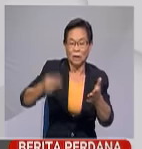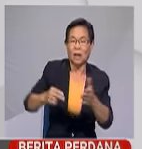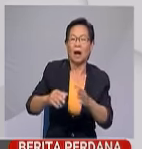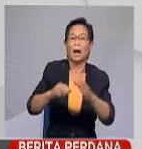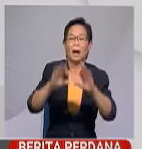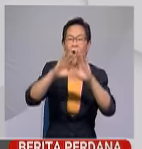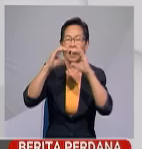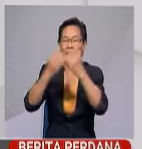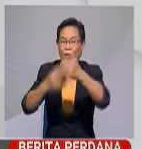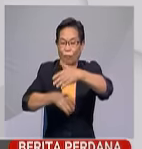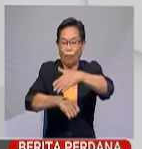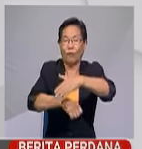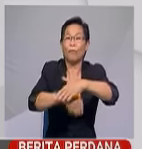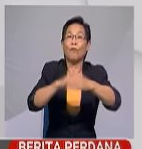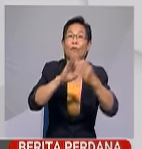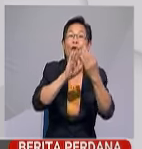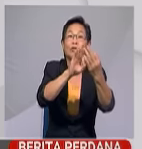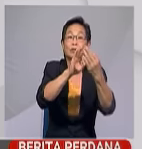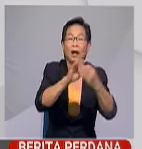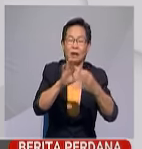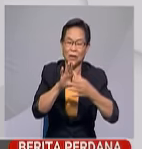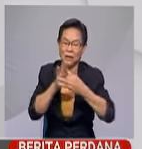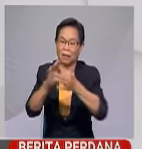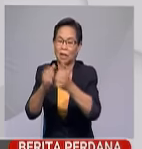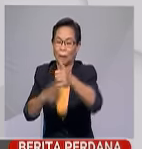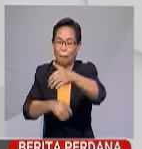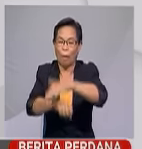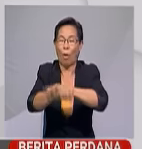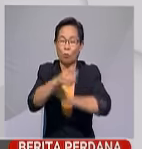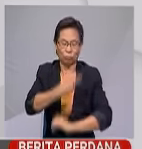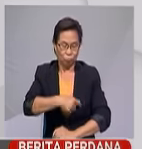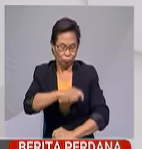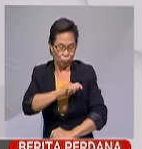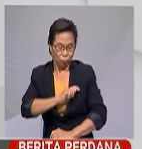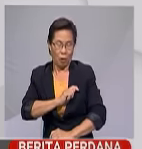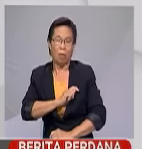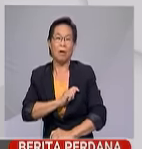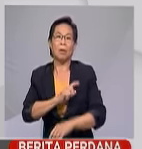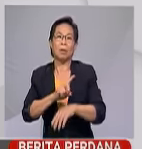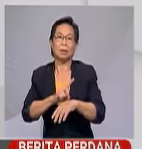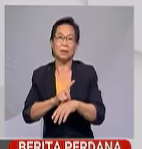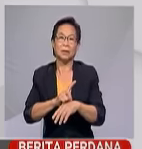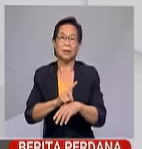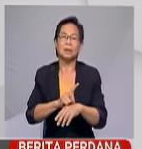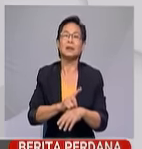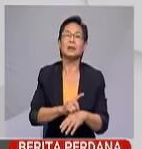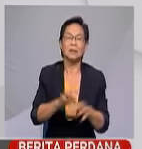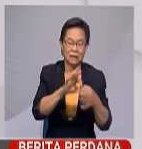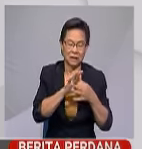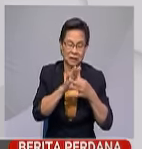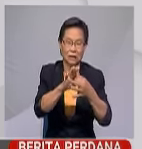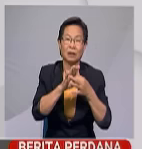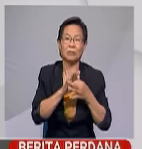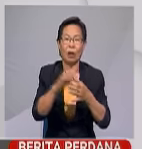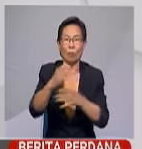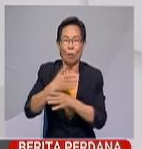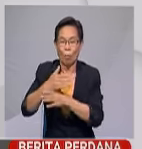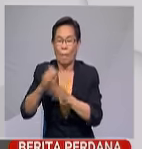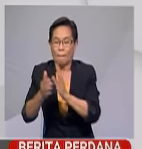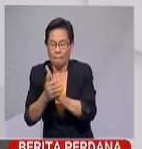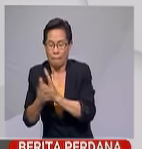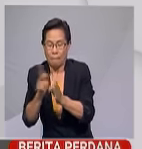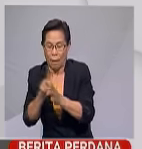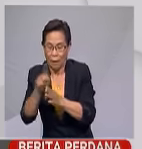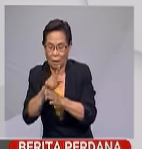futsal tempatan sulung menjalinkan kerjasama dengan kelab bersepak Spanyol Levante Union Deportiva. Kerjasama memberikan perkongsian kepakaran